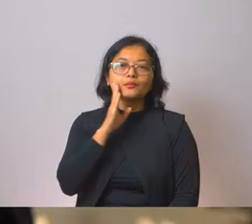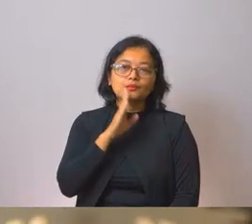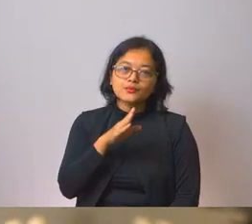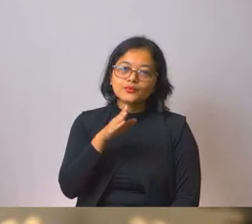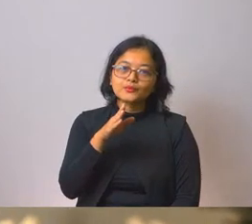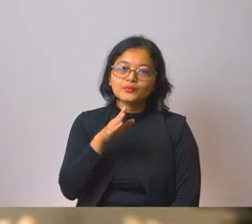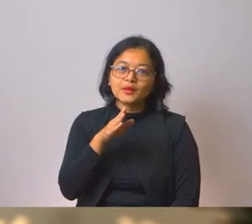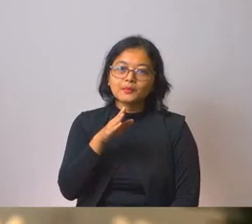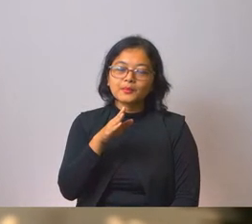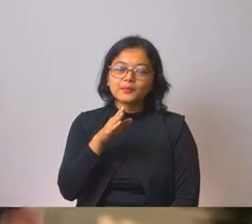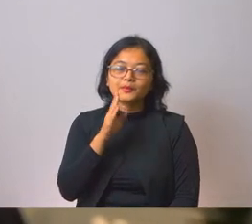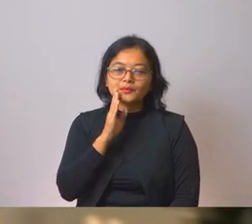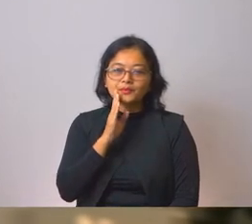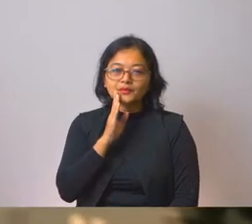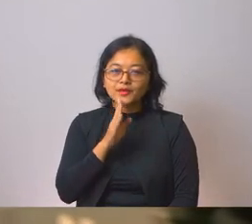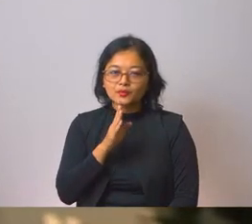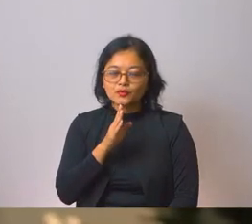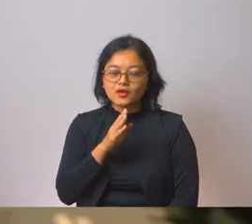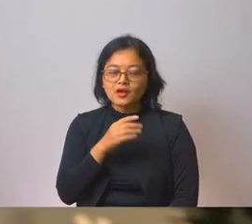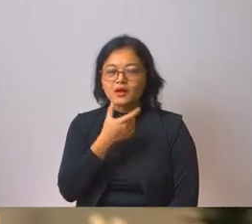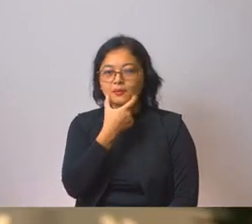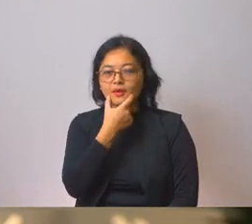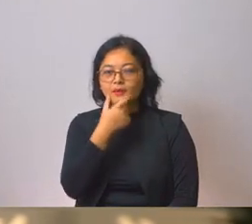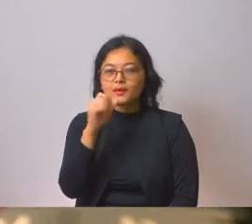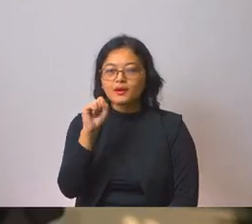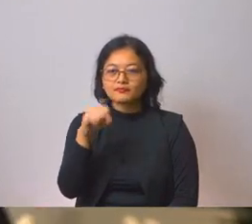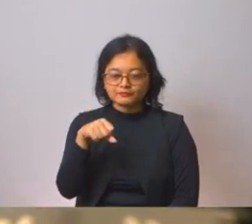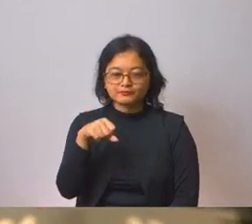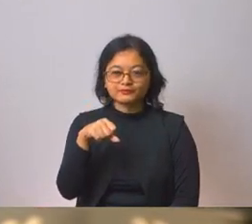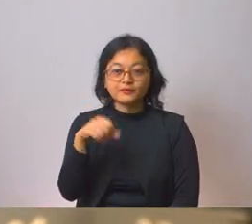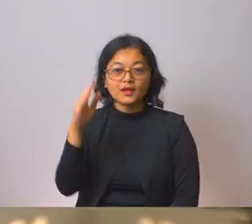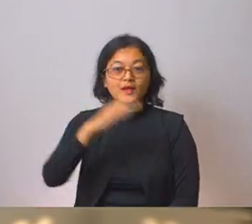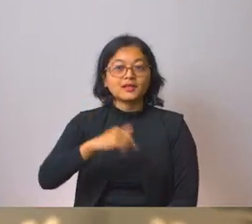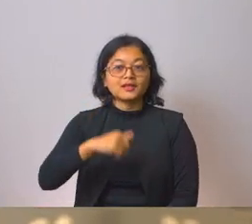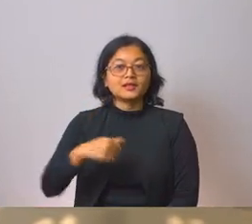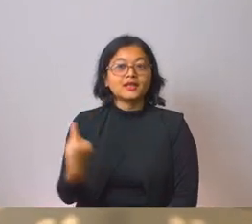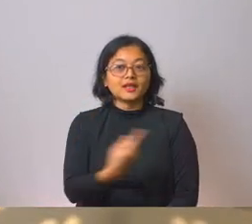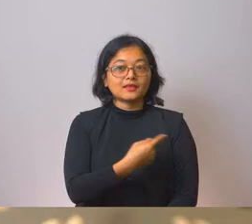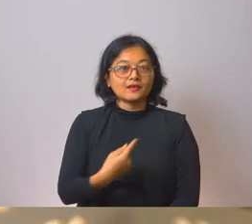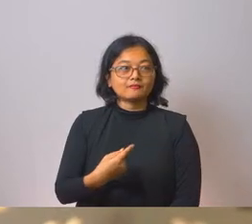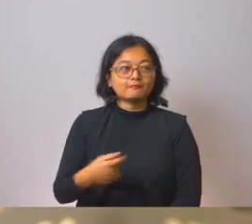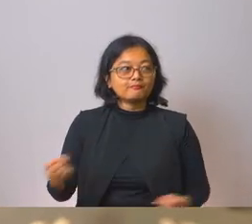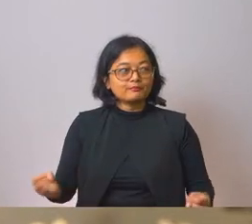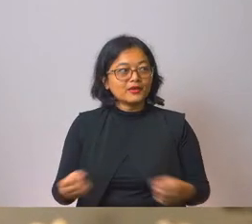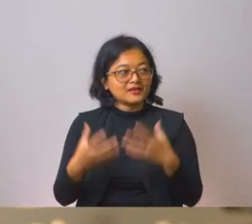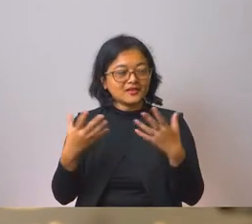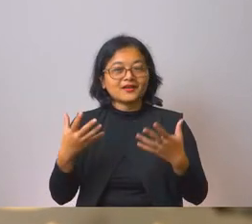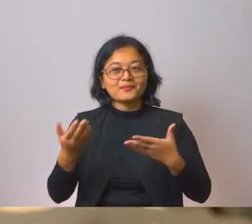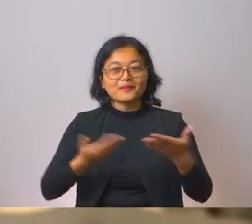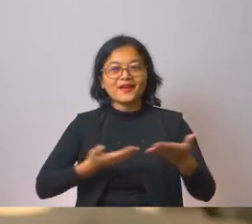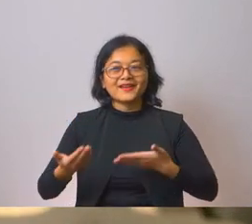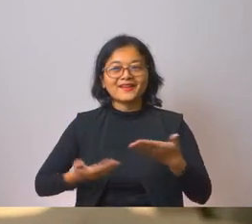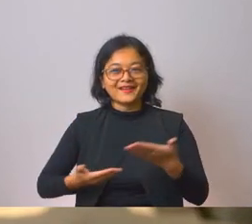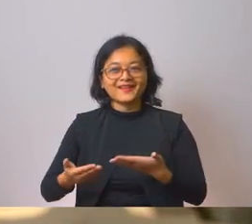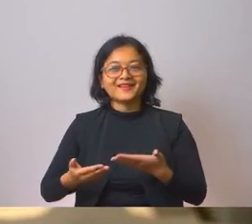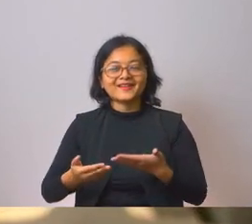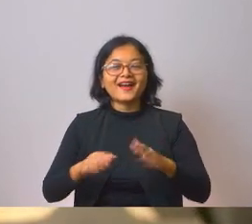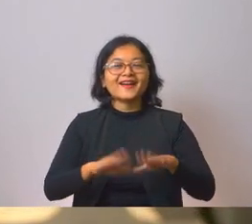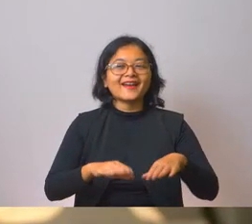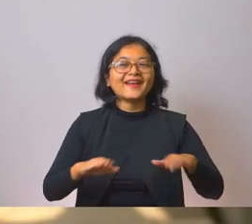Natal. Hari ini kita penuh dengan pelayanan yang dilakukan oleh anak-anak.